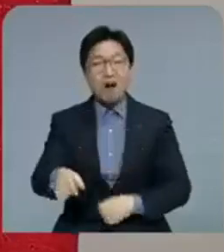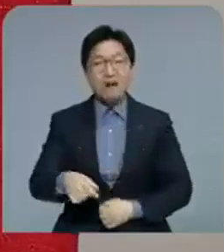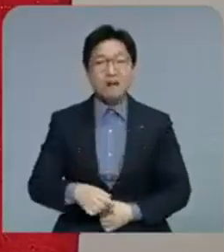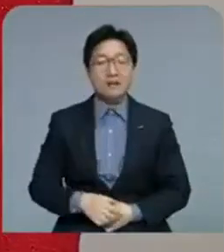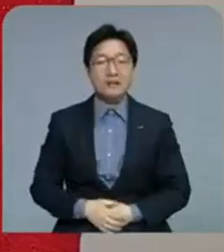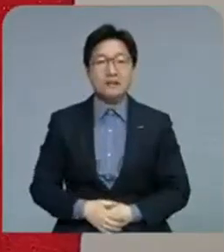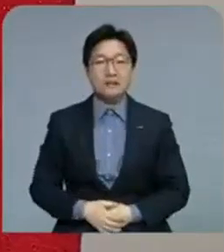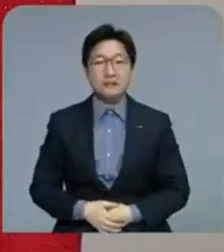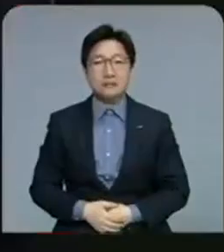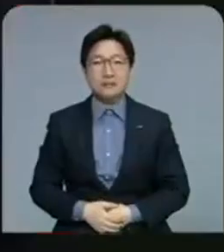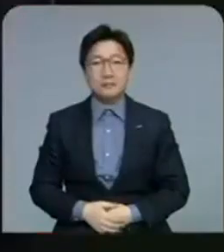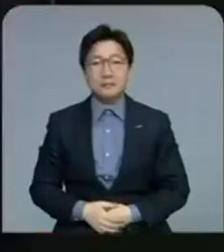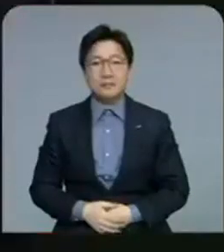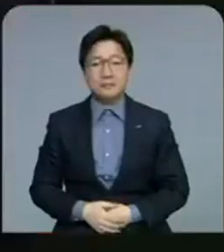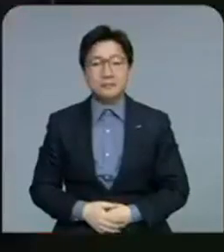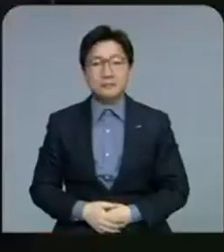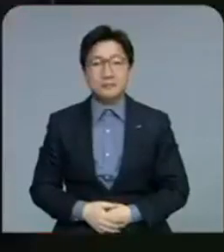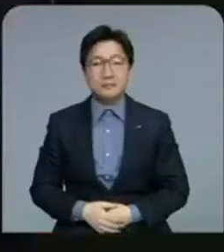기자입니다.